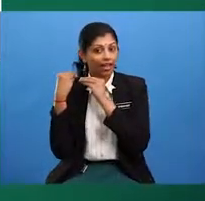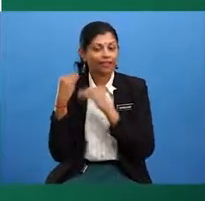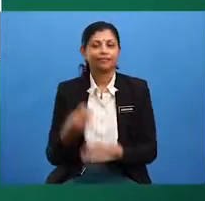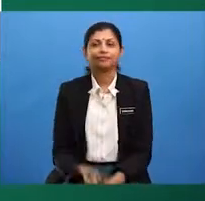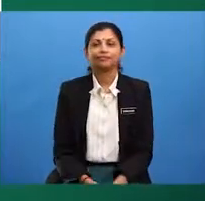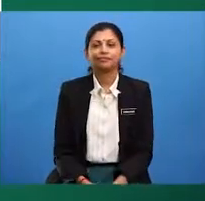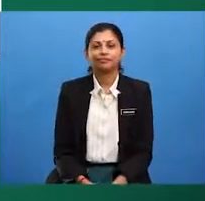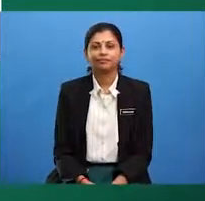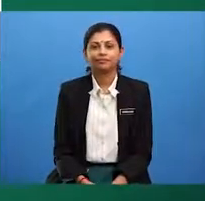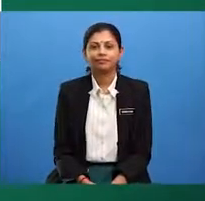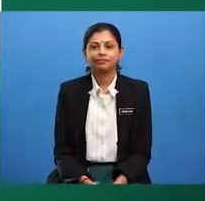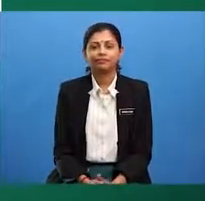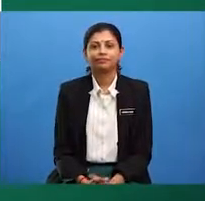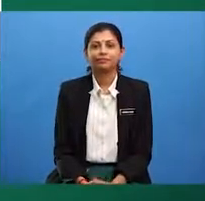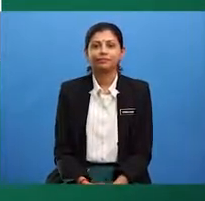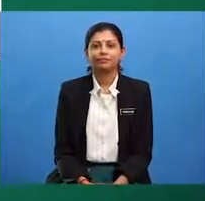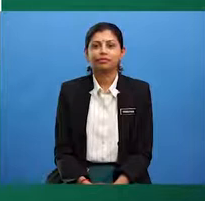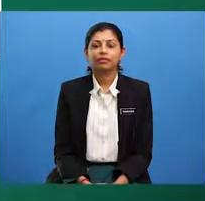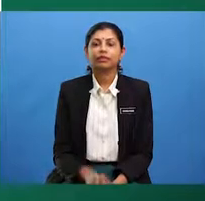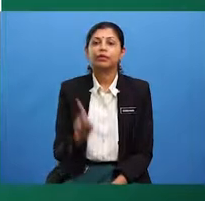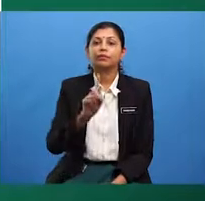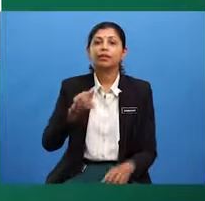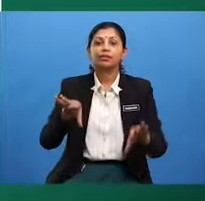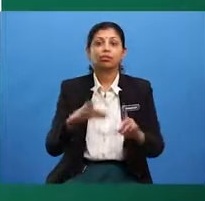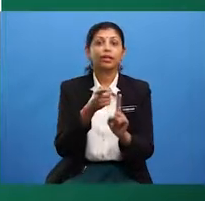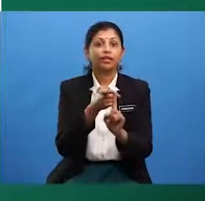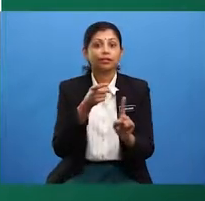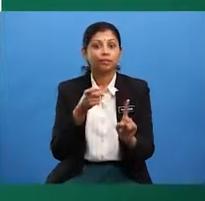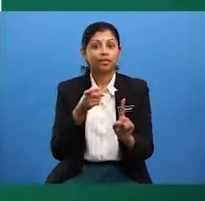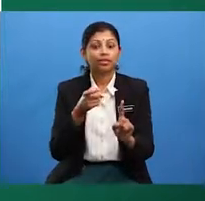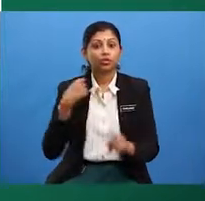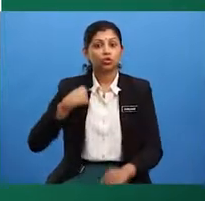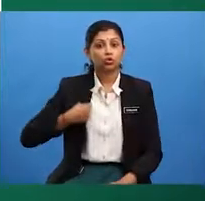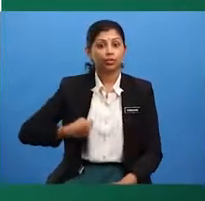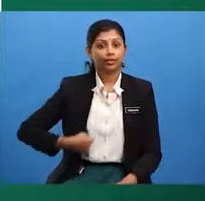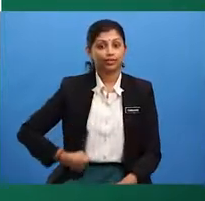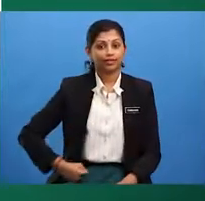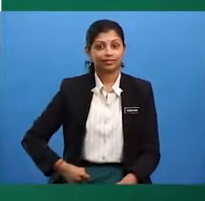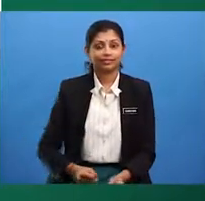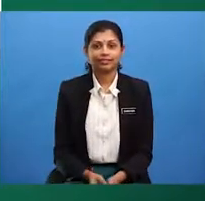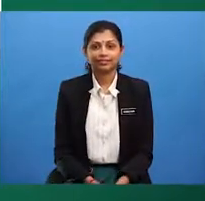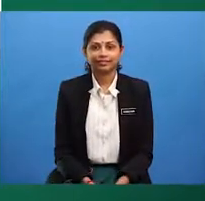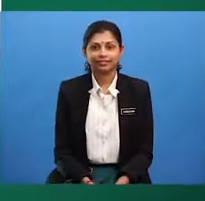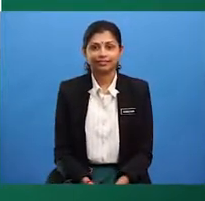bantal bulu. Objek manakah yang diperbuat daripada sutera?